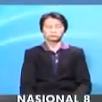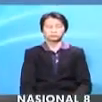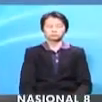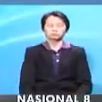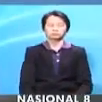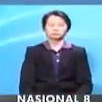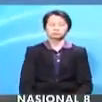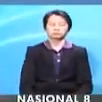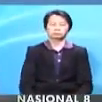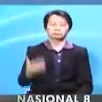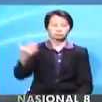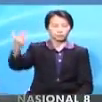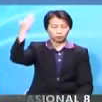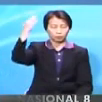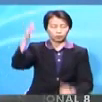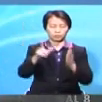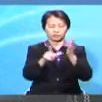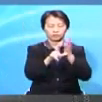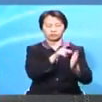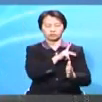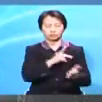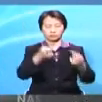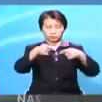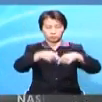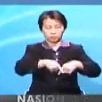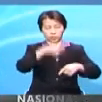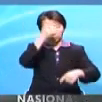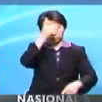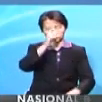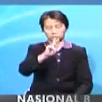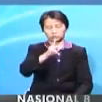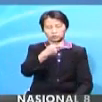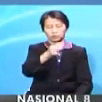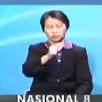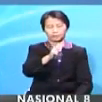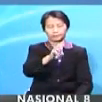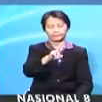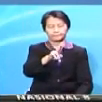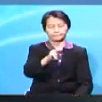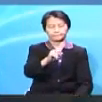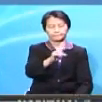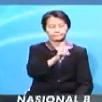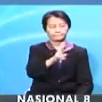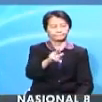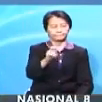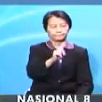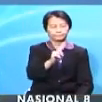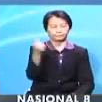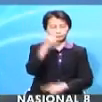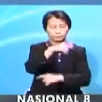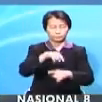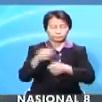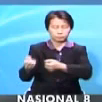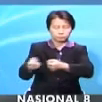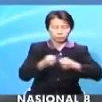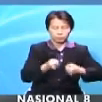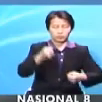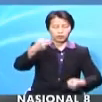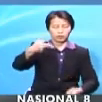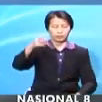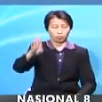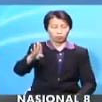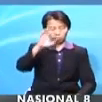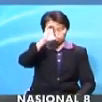Dalam pada itu bekas naik ketua amno batu kawan datut syifarudin Abu Bakar Abu Hasan hari ini menarik balik permohonan hall